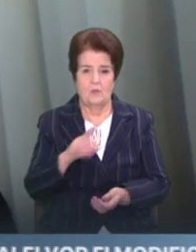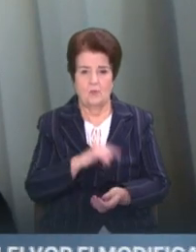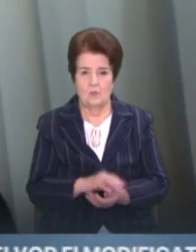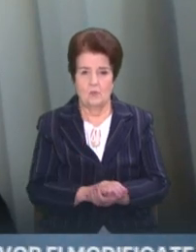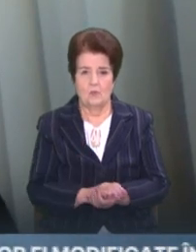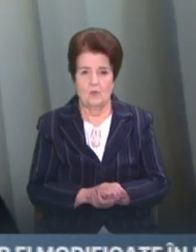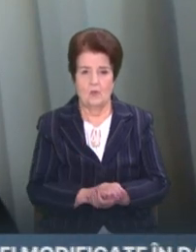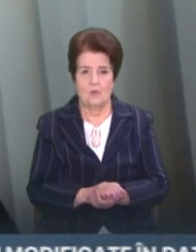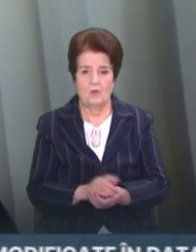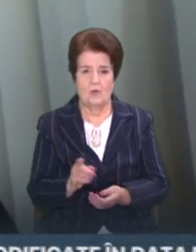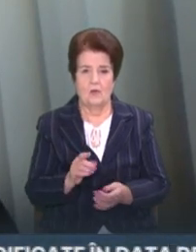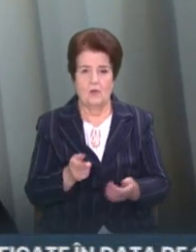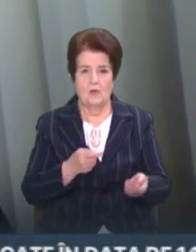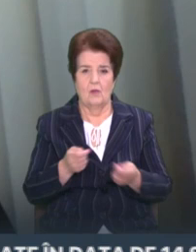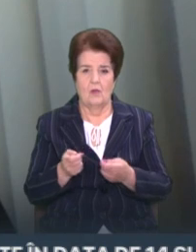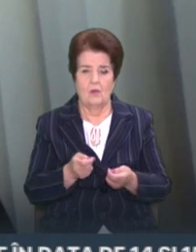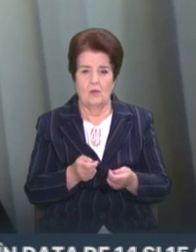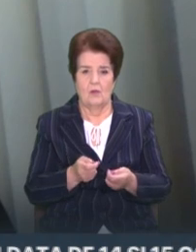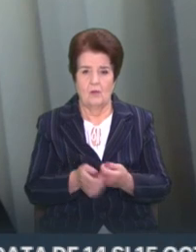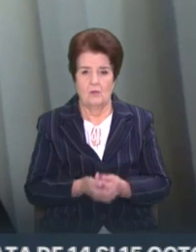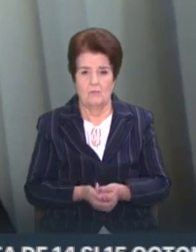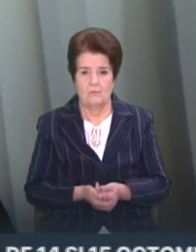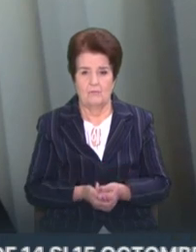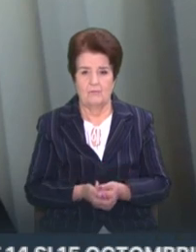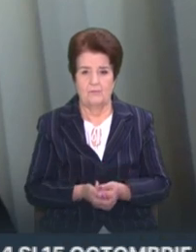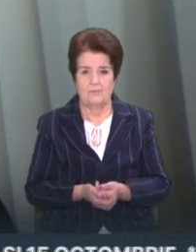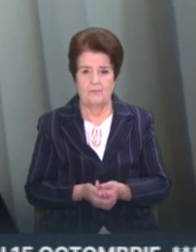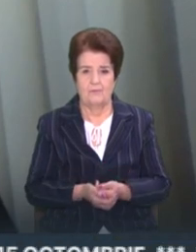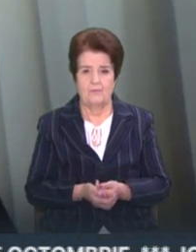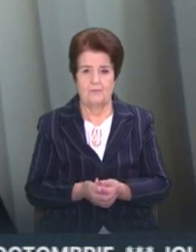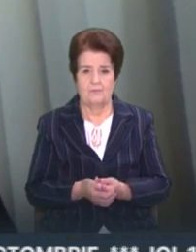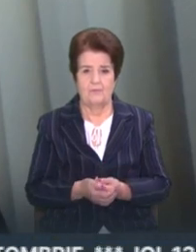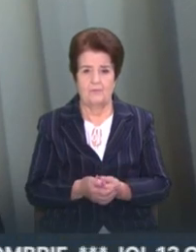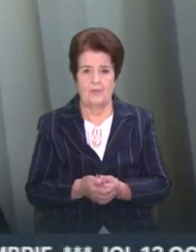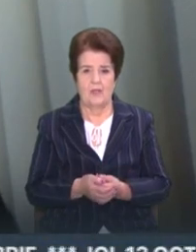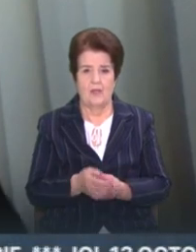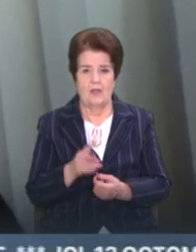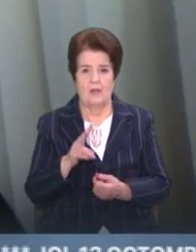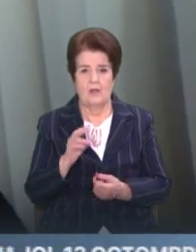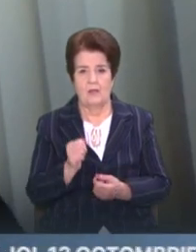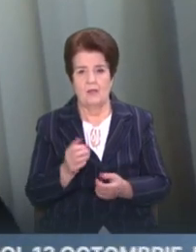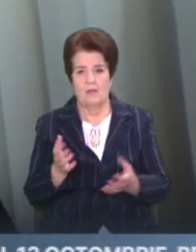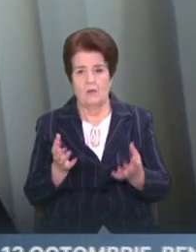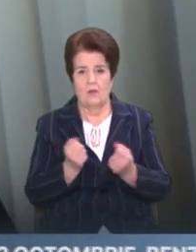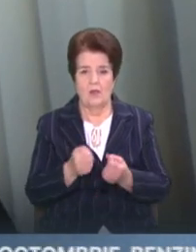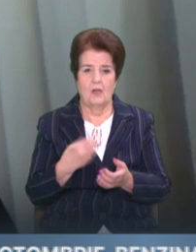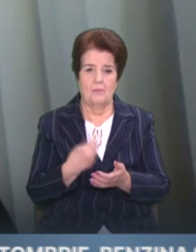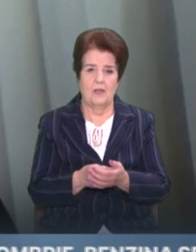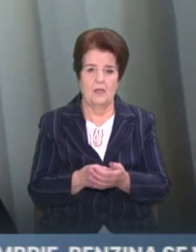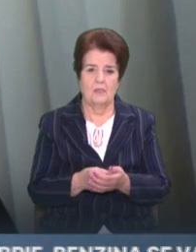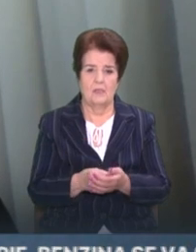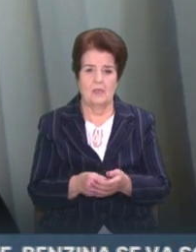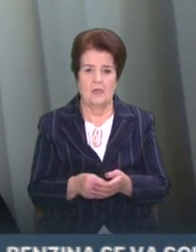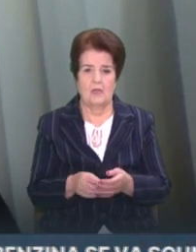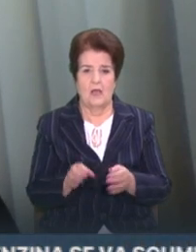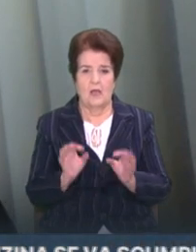viitor apropiat sau în următoarele luni la majorarea prețurilor la energie și la gaze naturale, am